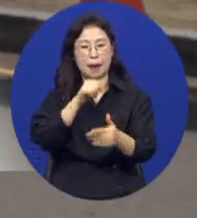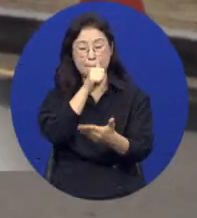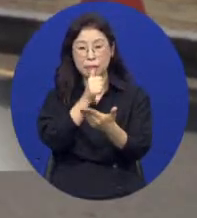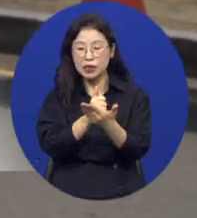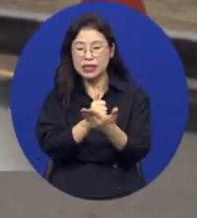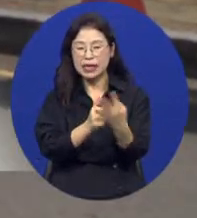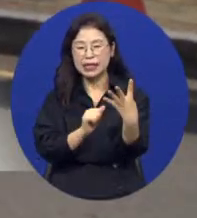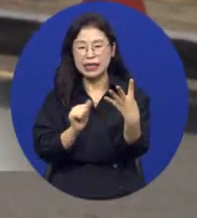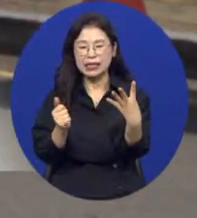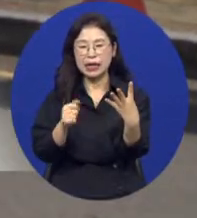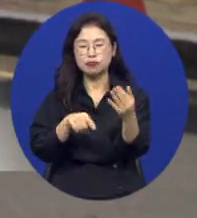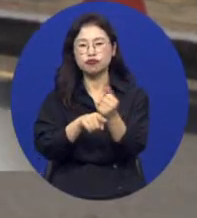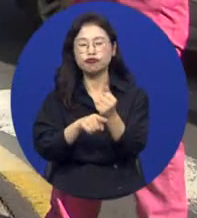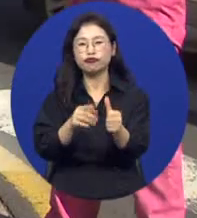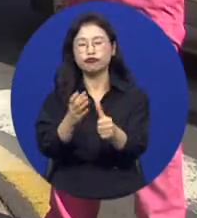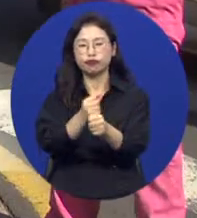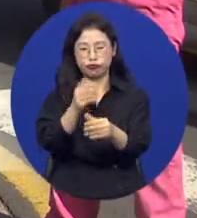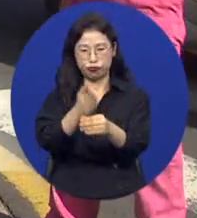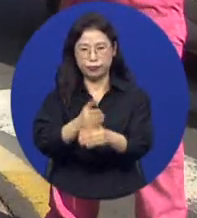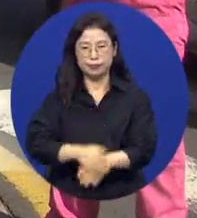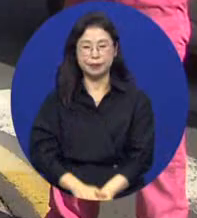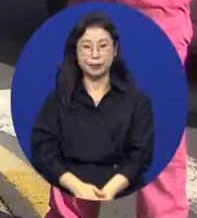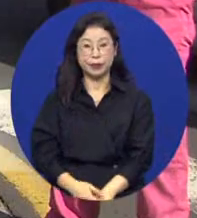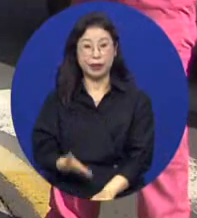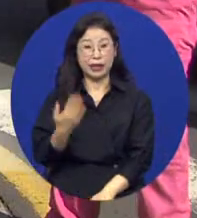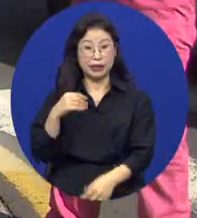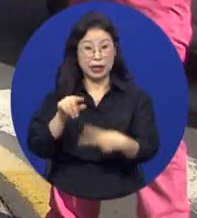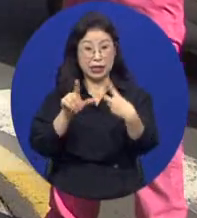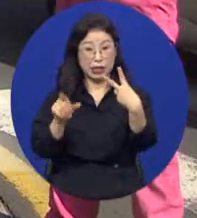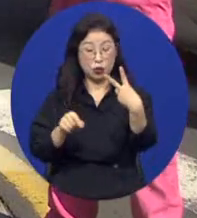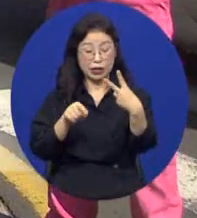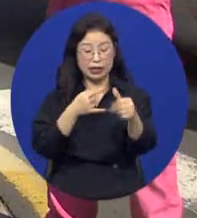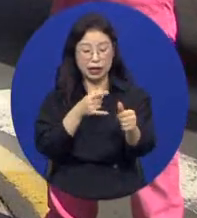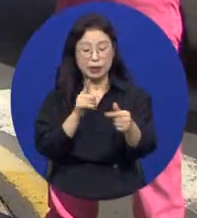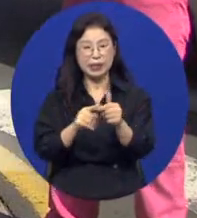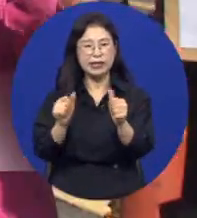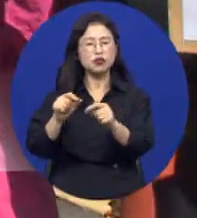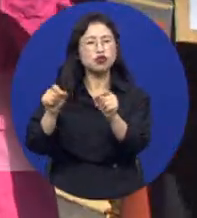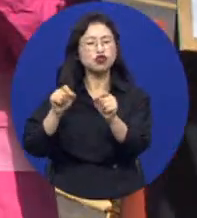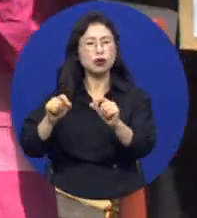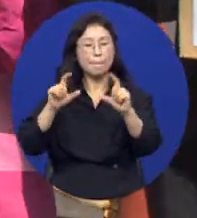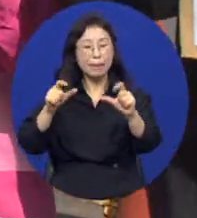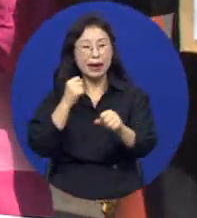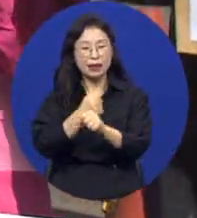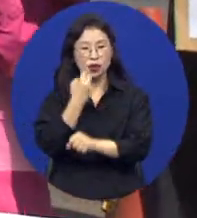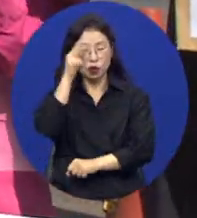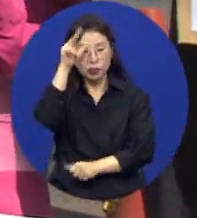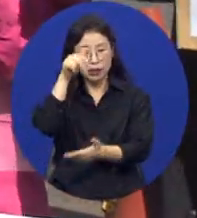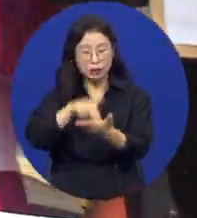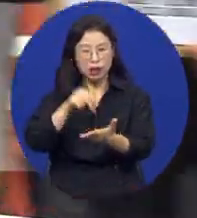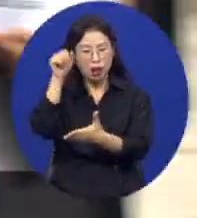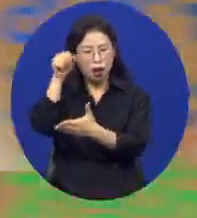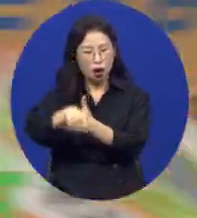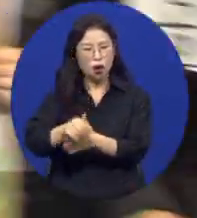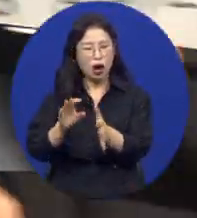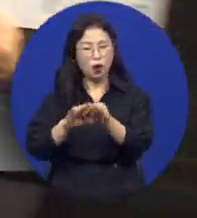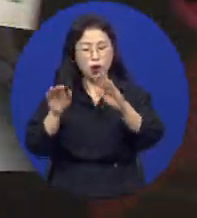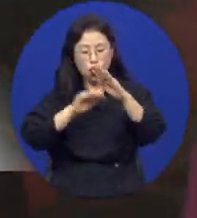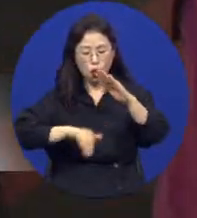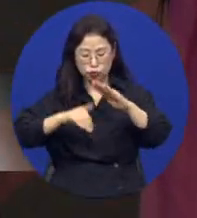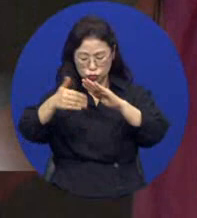피의자 4명을 불구속 기소였습니다 지난달 이들에 대해 기소유예결정을 했던 검찰은 허가 관련